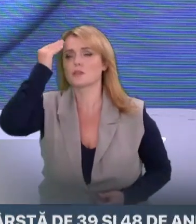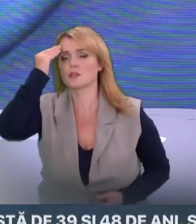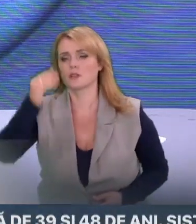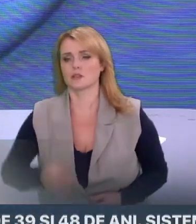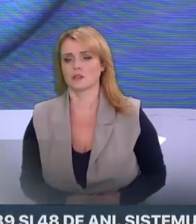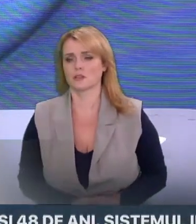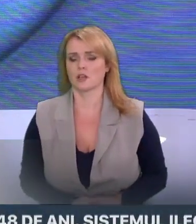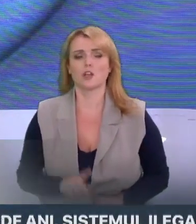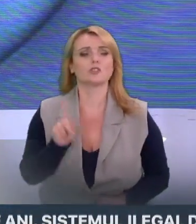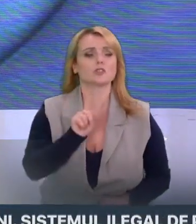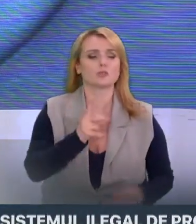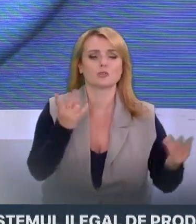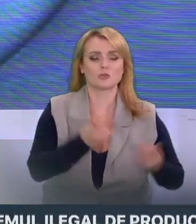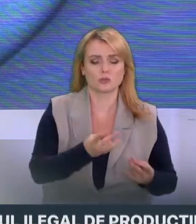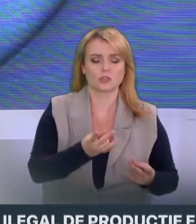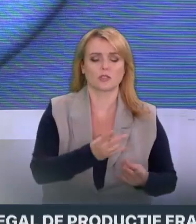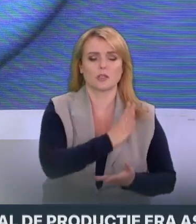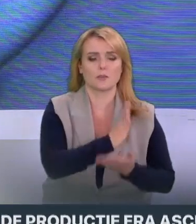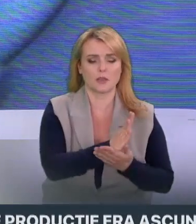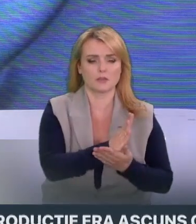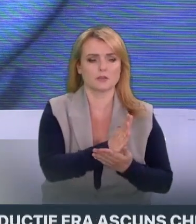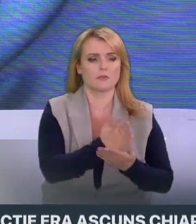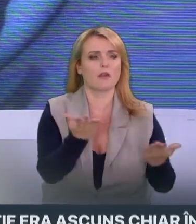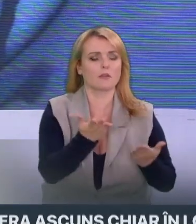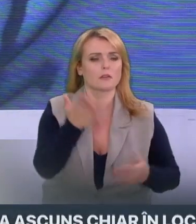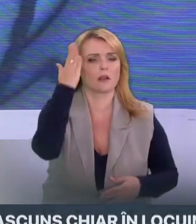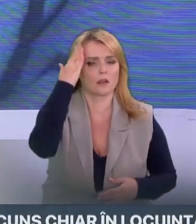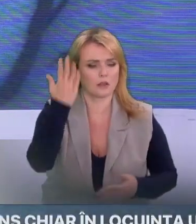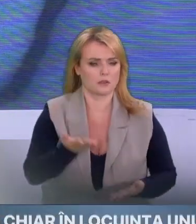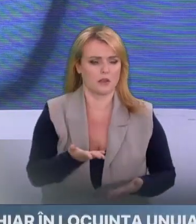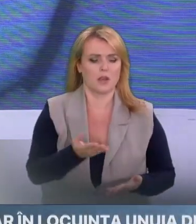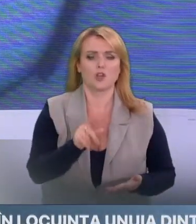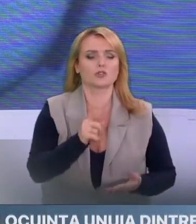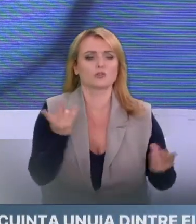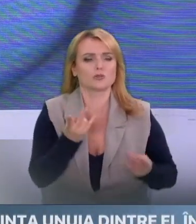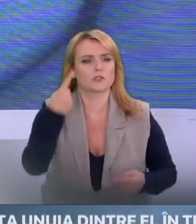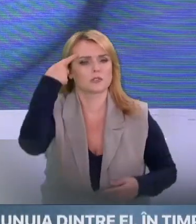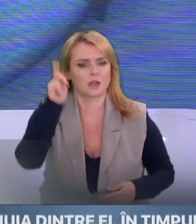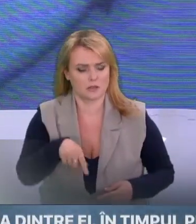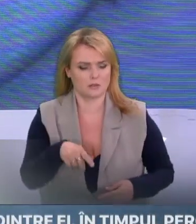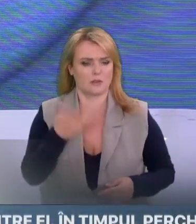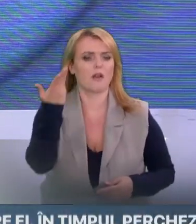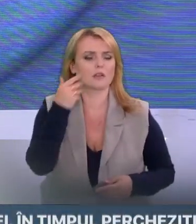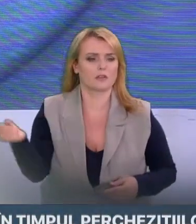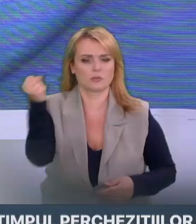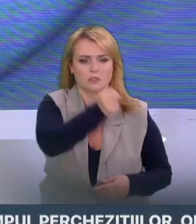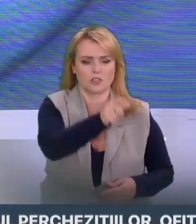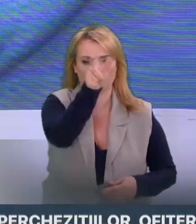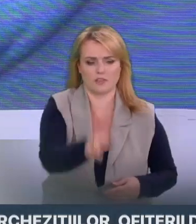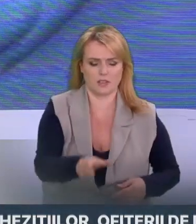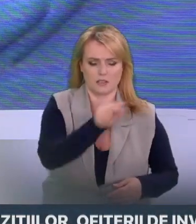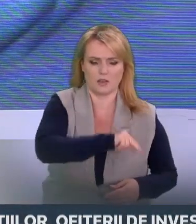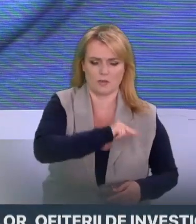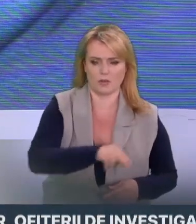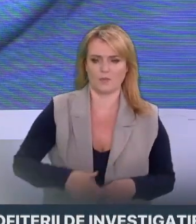ce competențe specifice în acest domeniu sunt căutate acum de angajatori? Deci cred că nu există